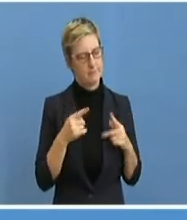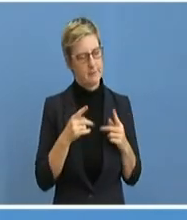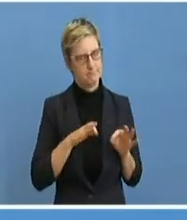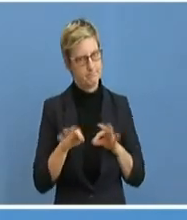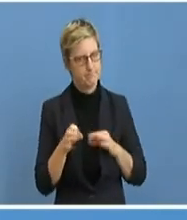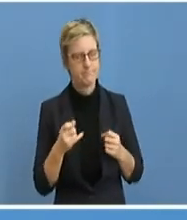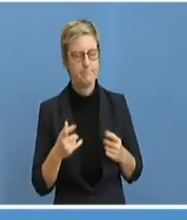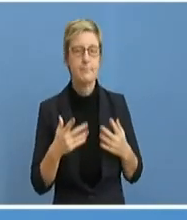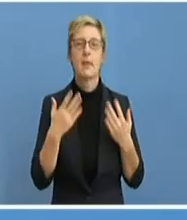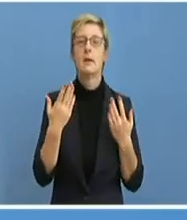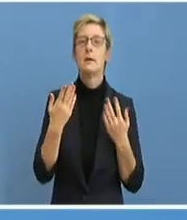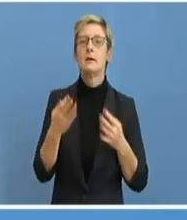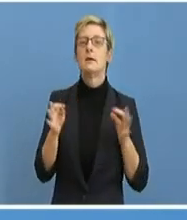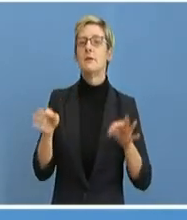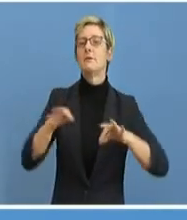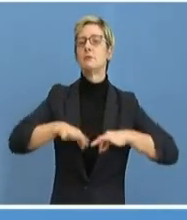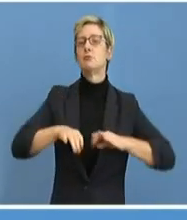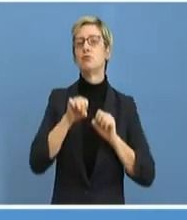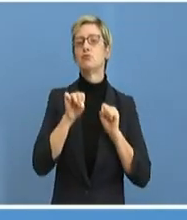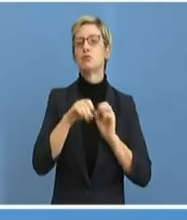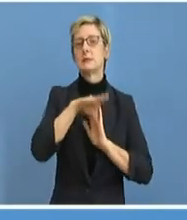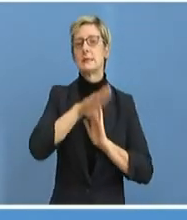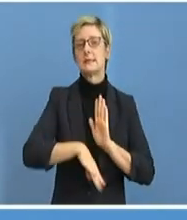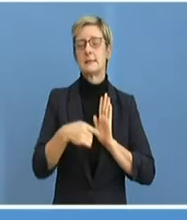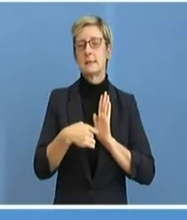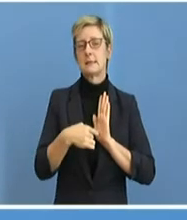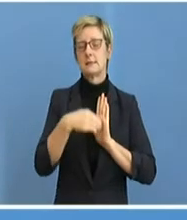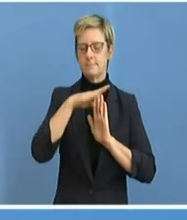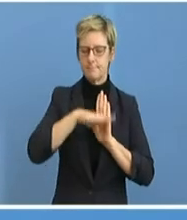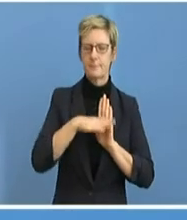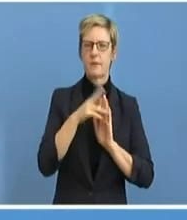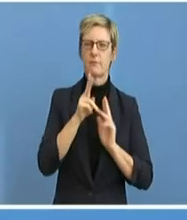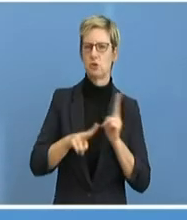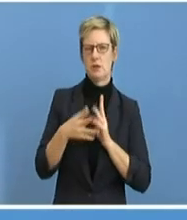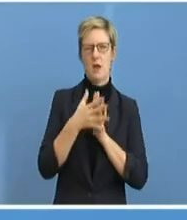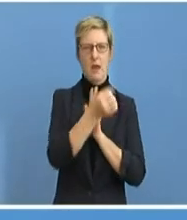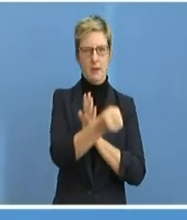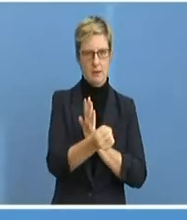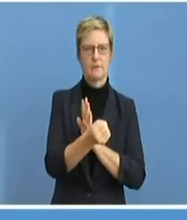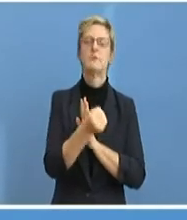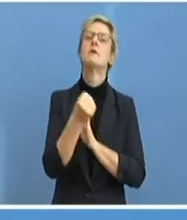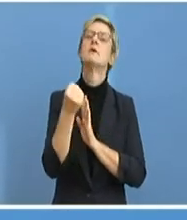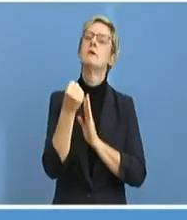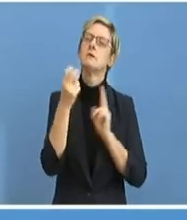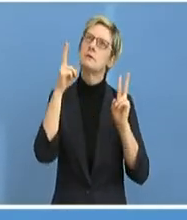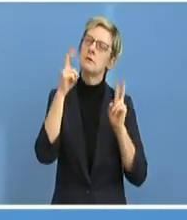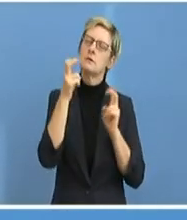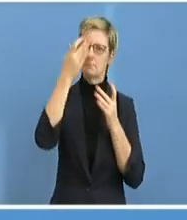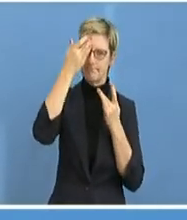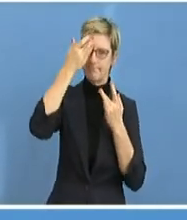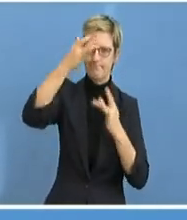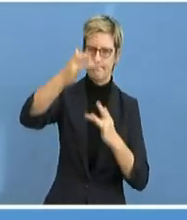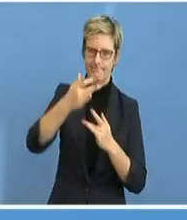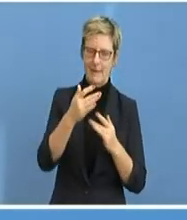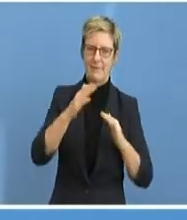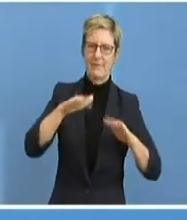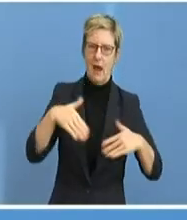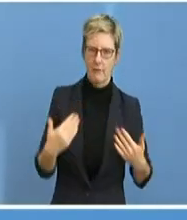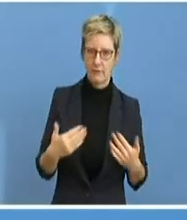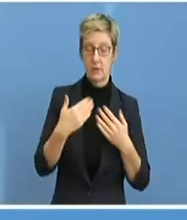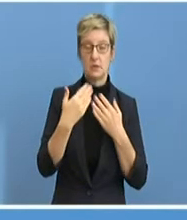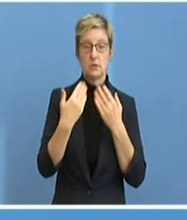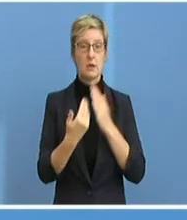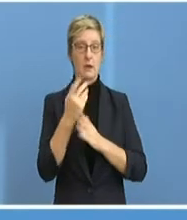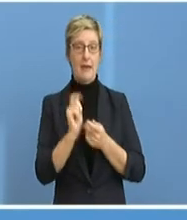ja recht umfangreiche Eingriffe tatsächlich auch zulässt. Mir ist jetzt keine